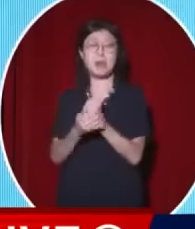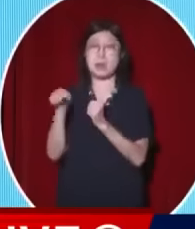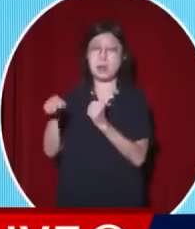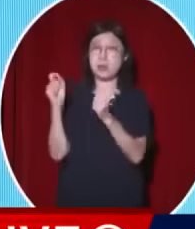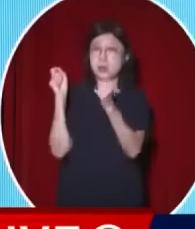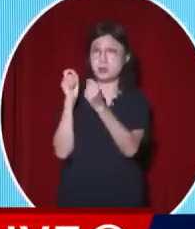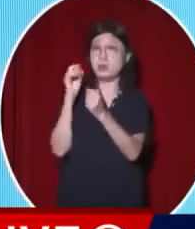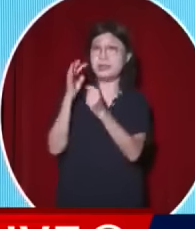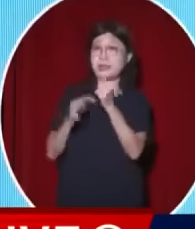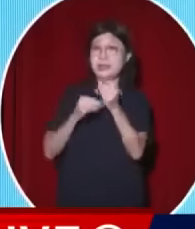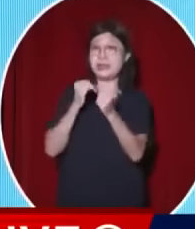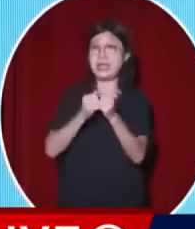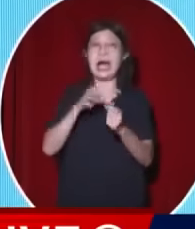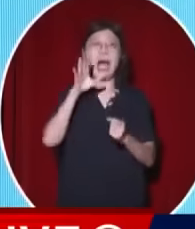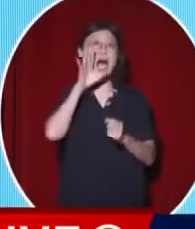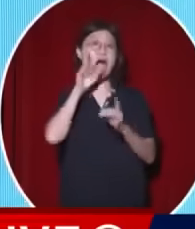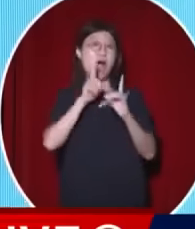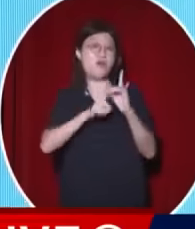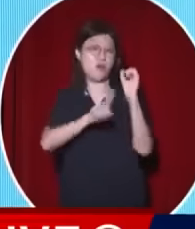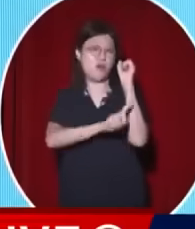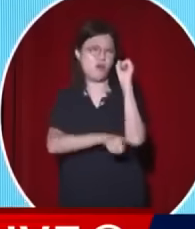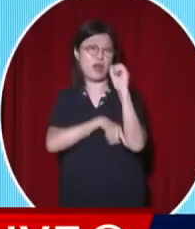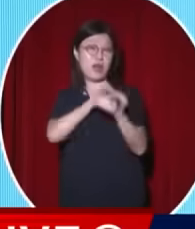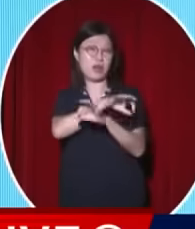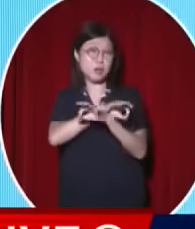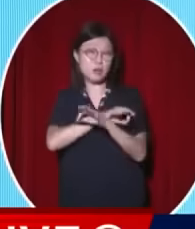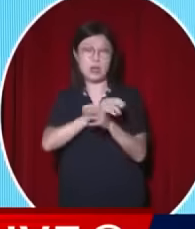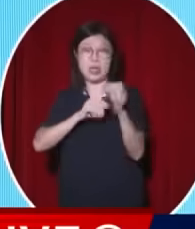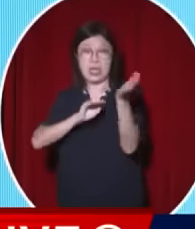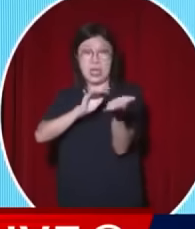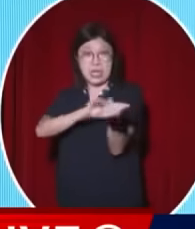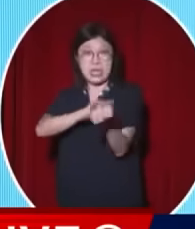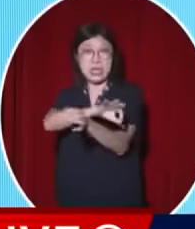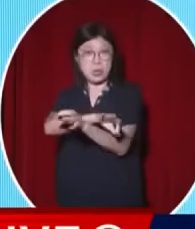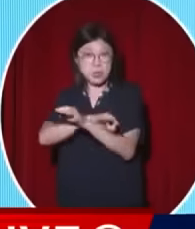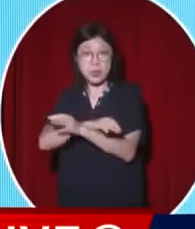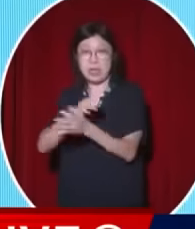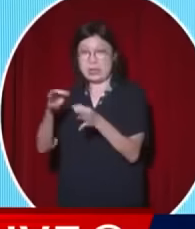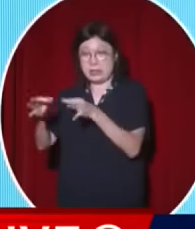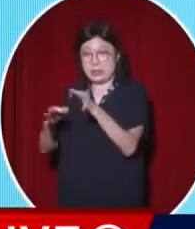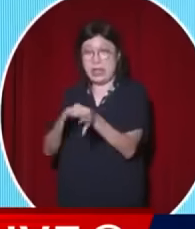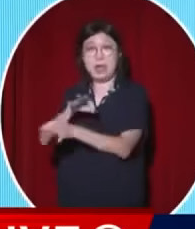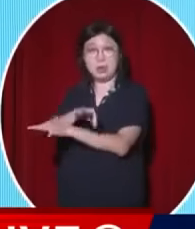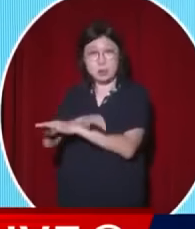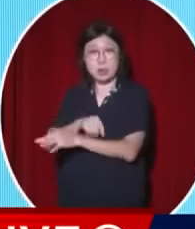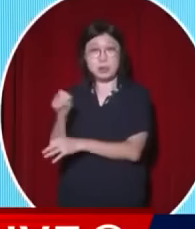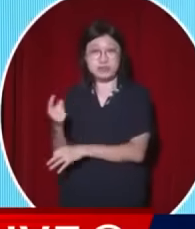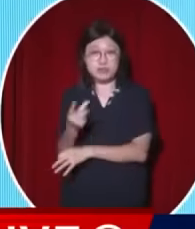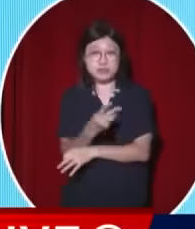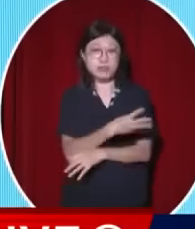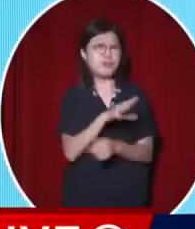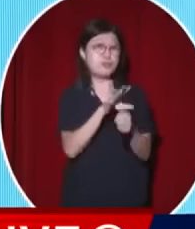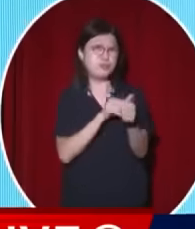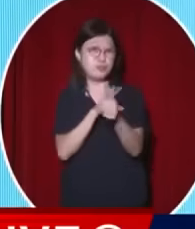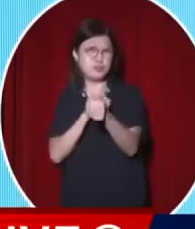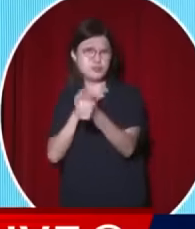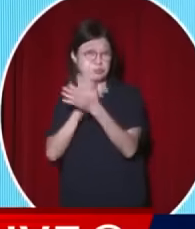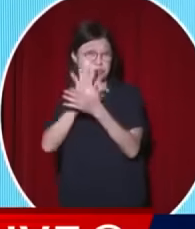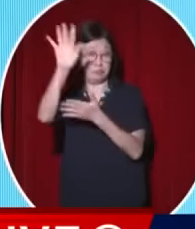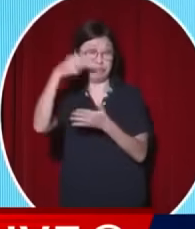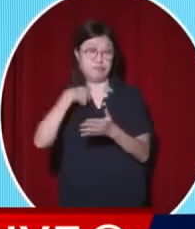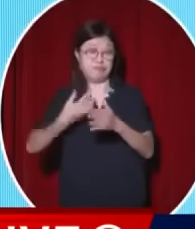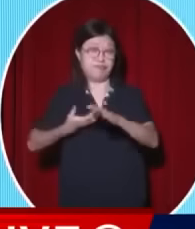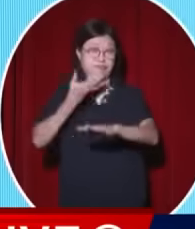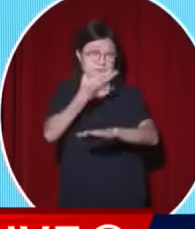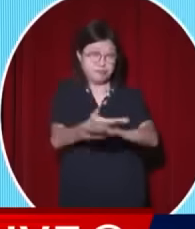也在哈佛、甘乃迪大学、法学院、医学院、商学院学习，这些专业都是我未来可以贡献